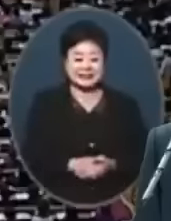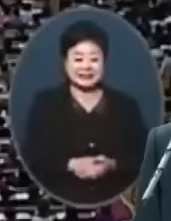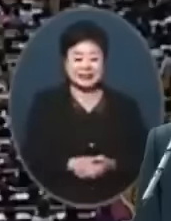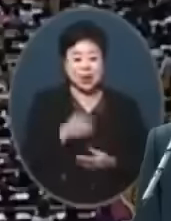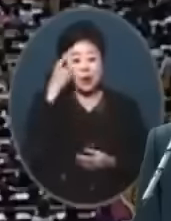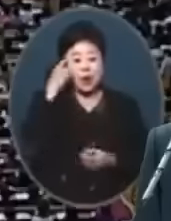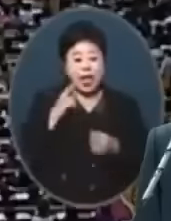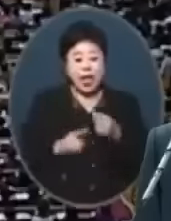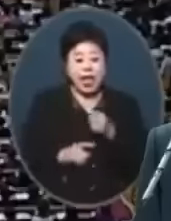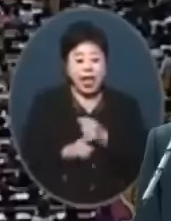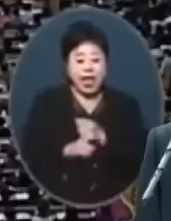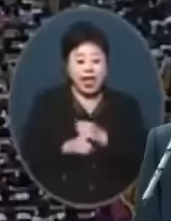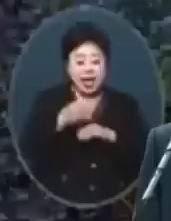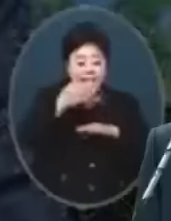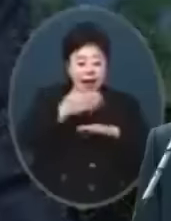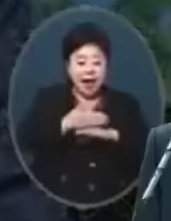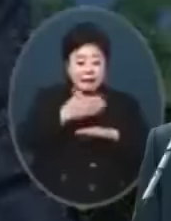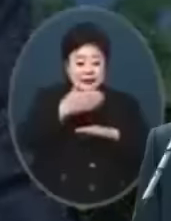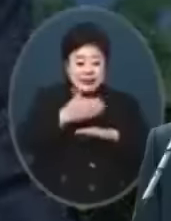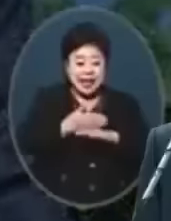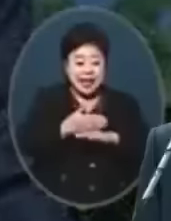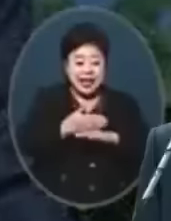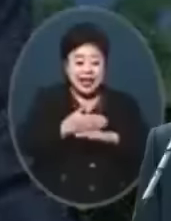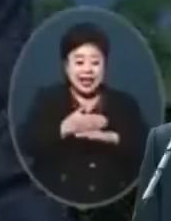왜 감사절